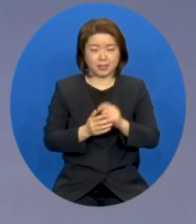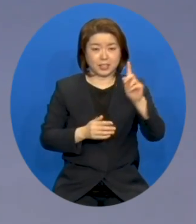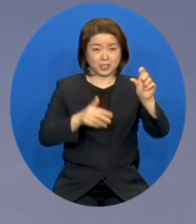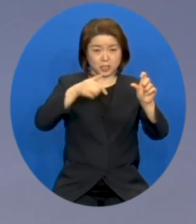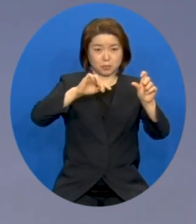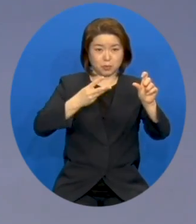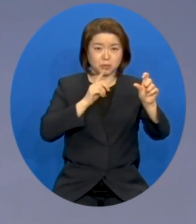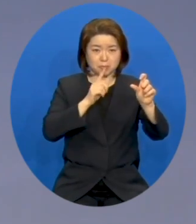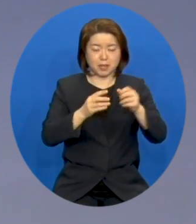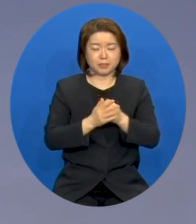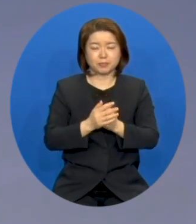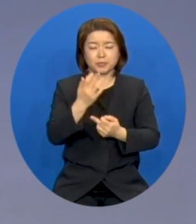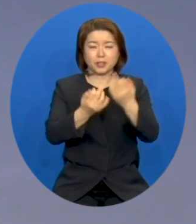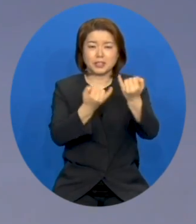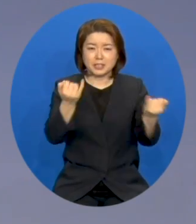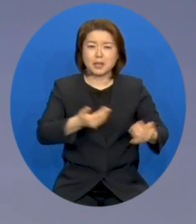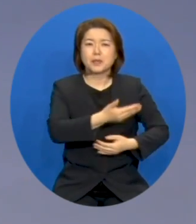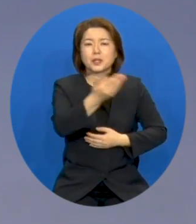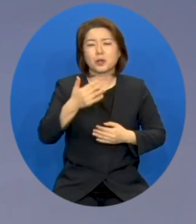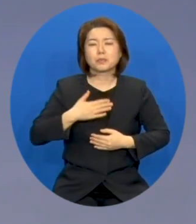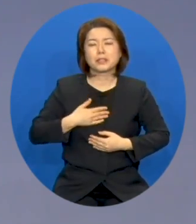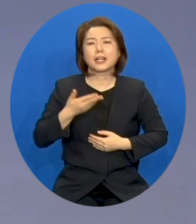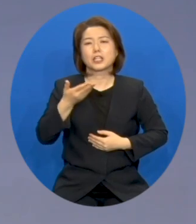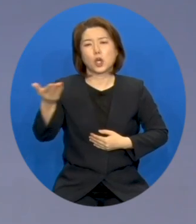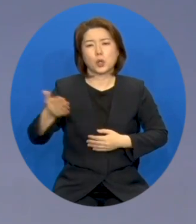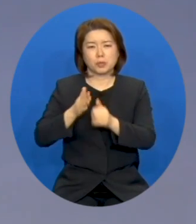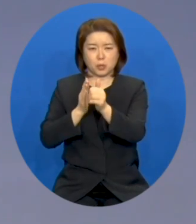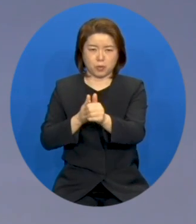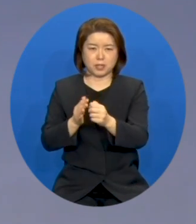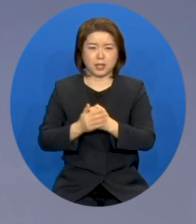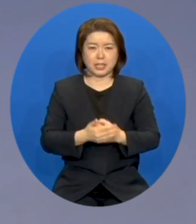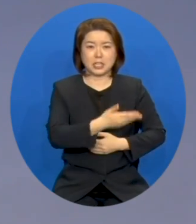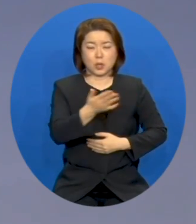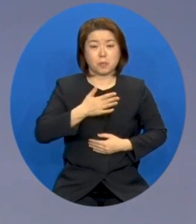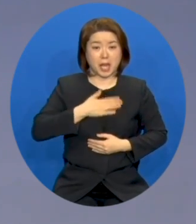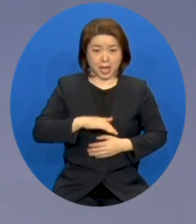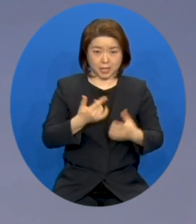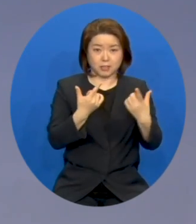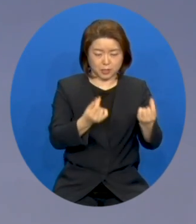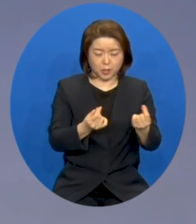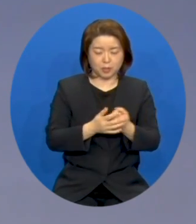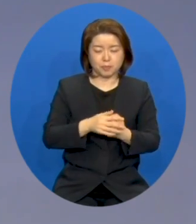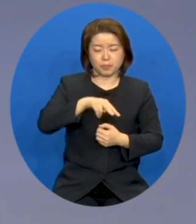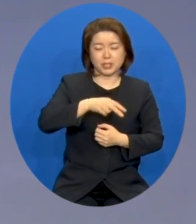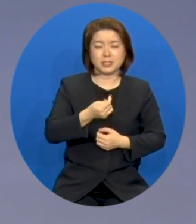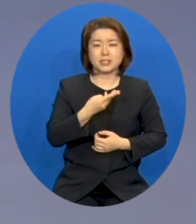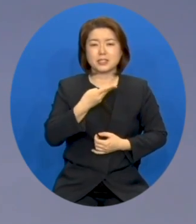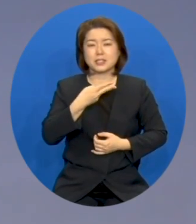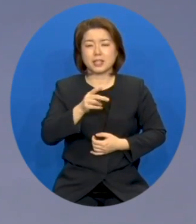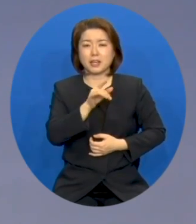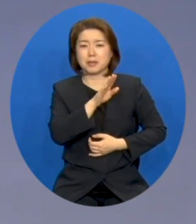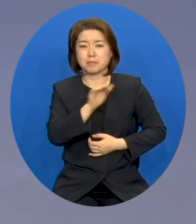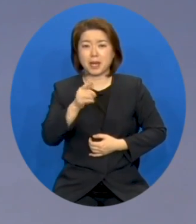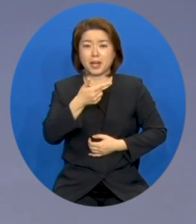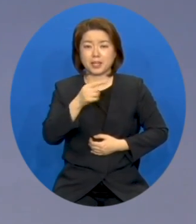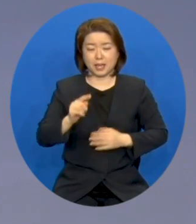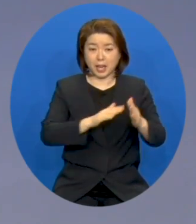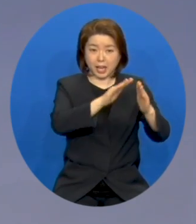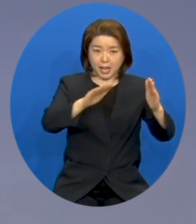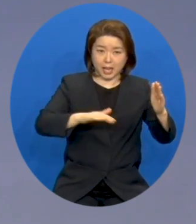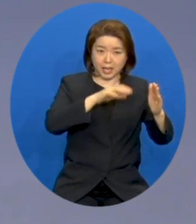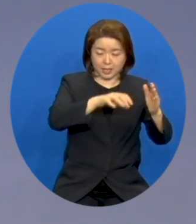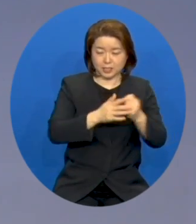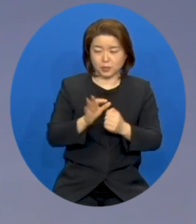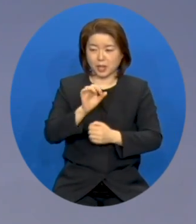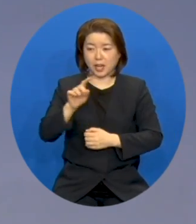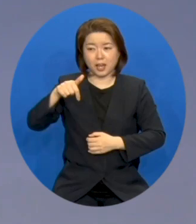형제 자매 여러분, 나는 여러분에게 권합니다. 여러분이 아는 바와 같이 스데바나의 가정은 아가야에서